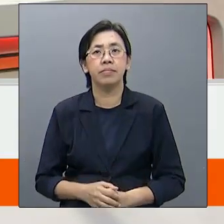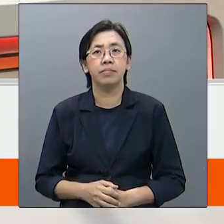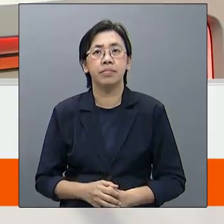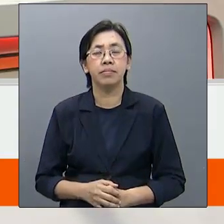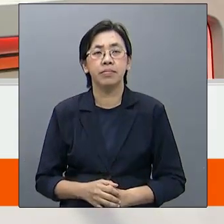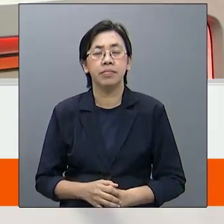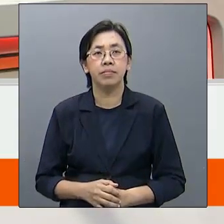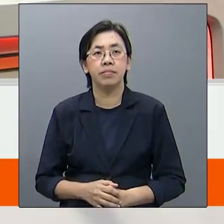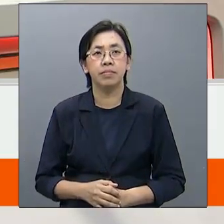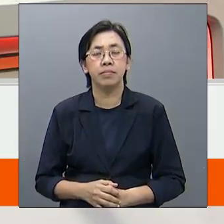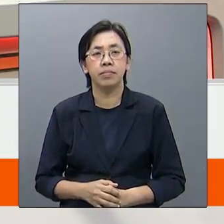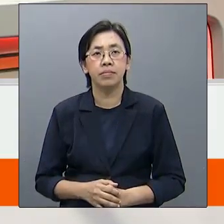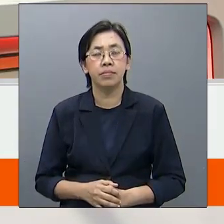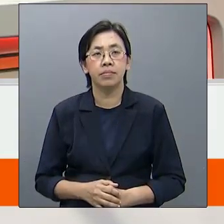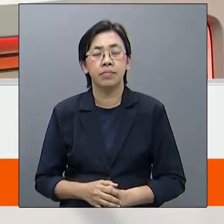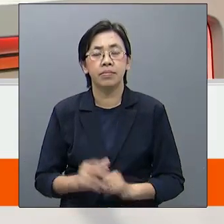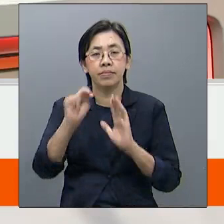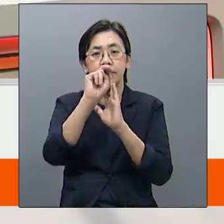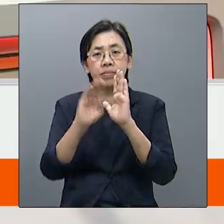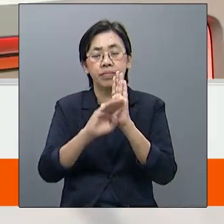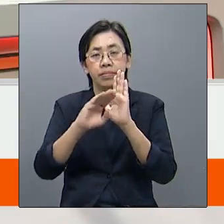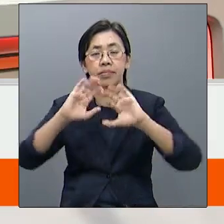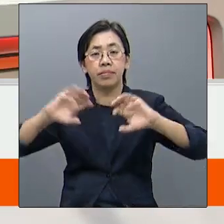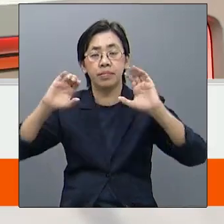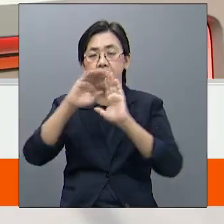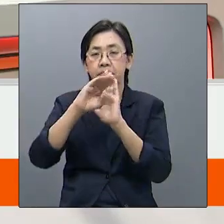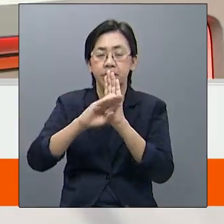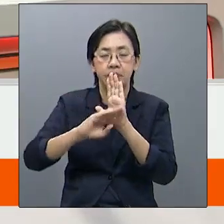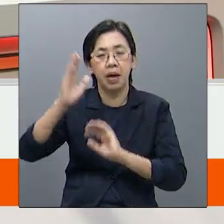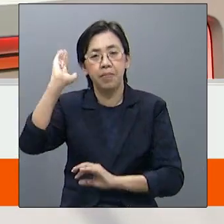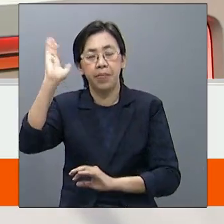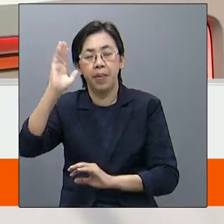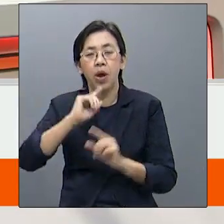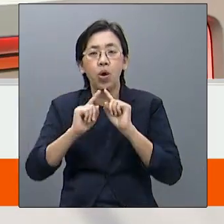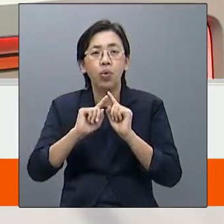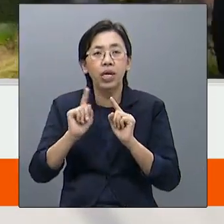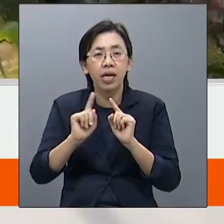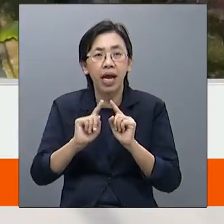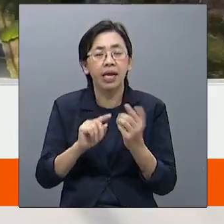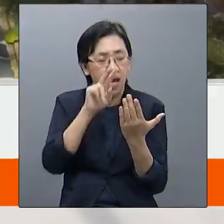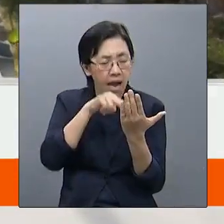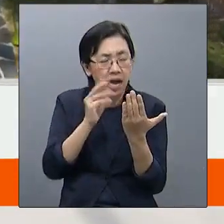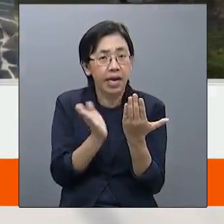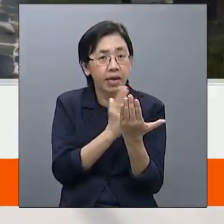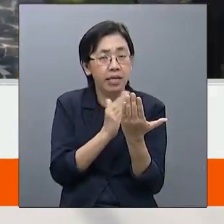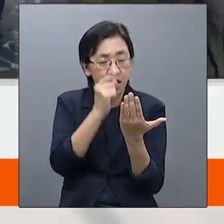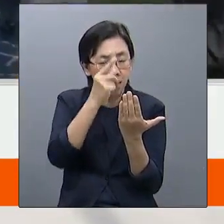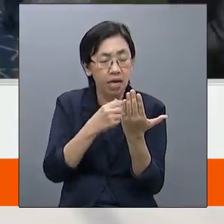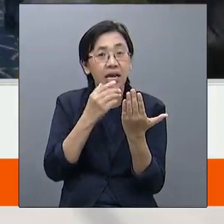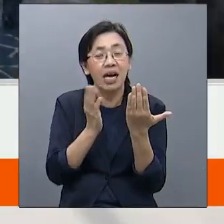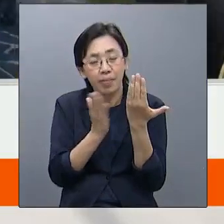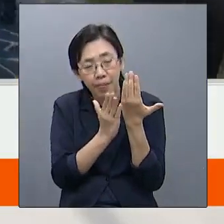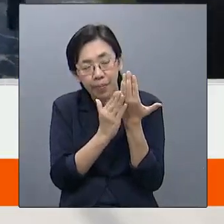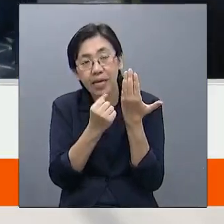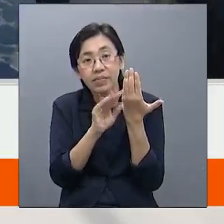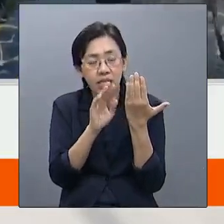ในคำแปลงของรฐบานและพูดถึงกรณีถ้าเราได้อ่าน configurationsต้อง Umweltน